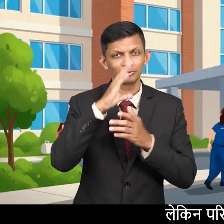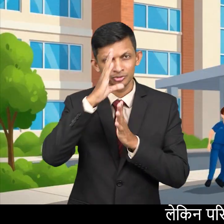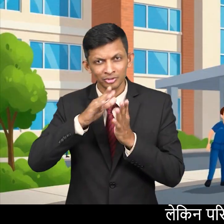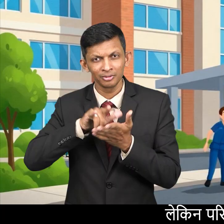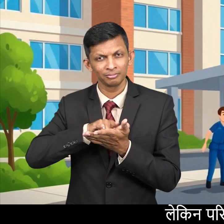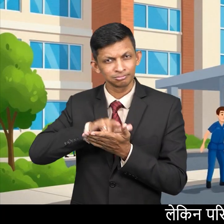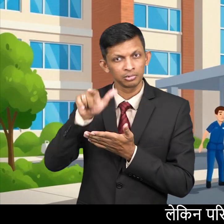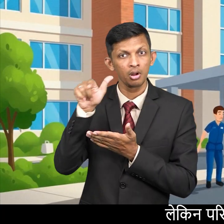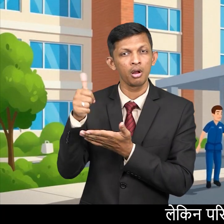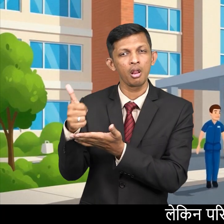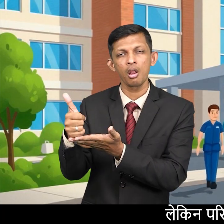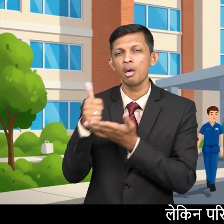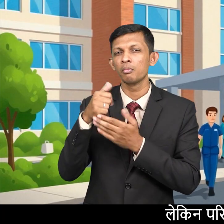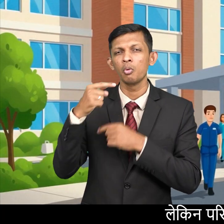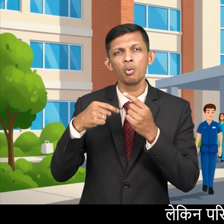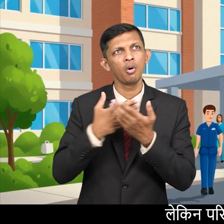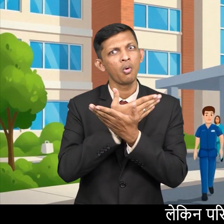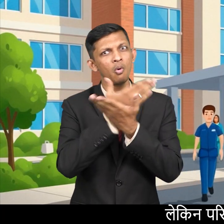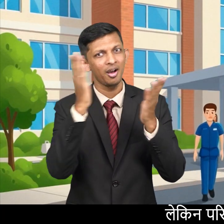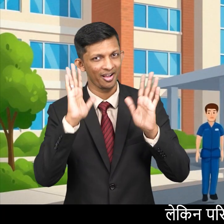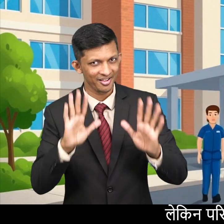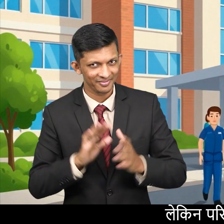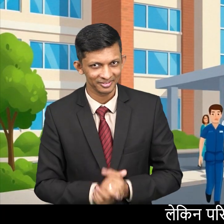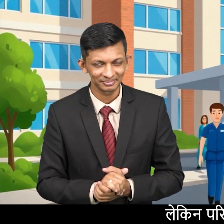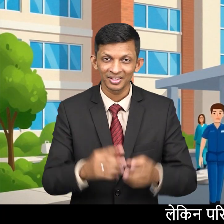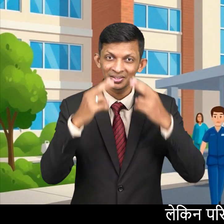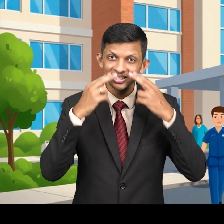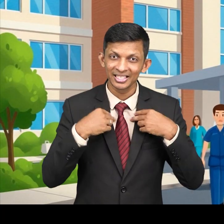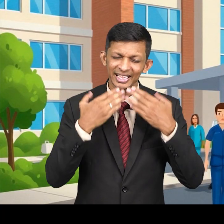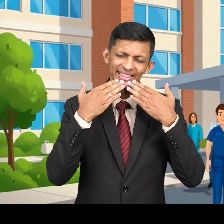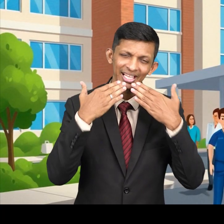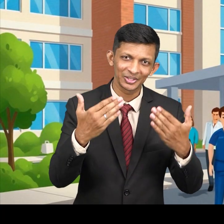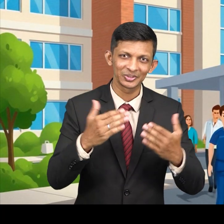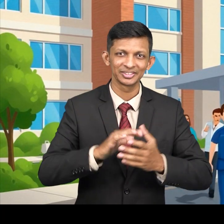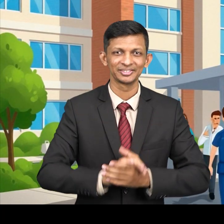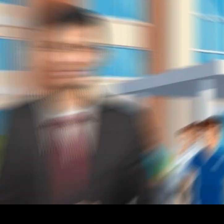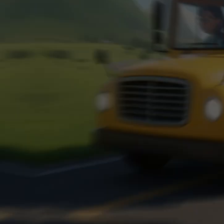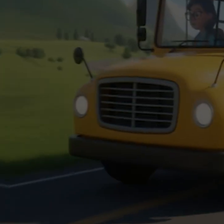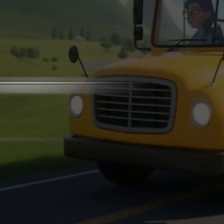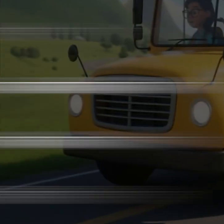धन्यवाद।